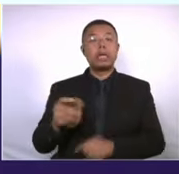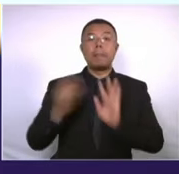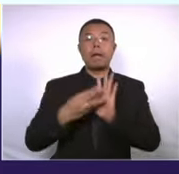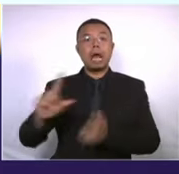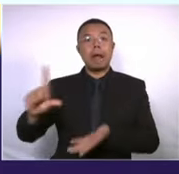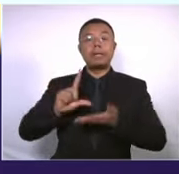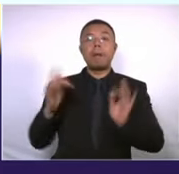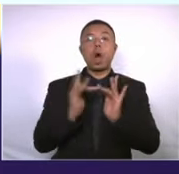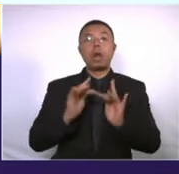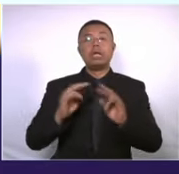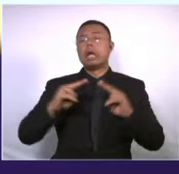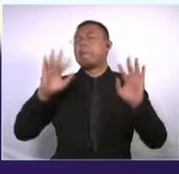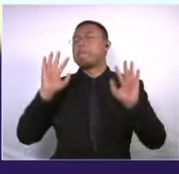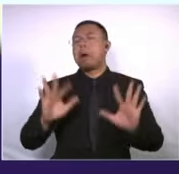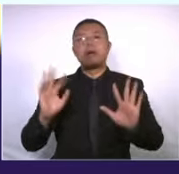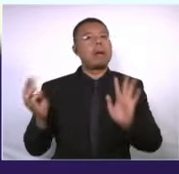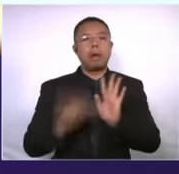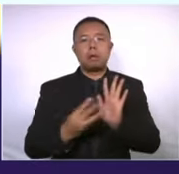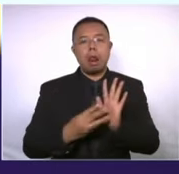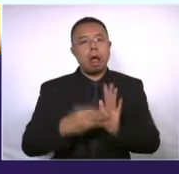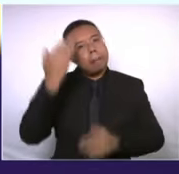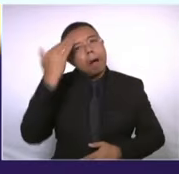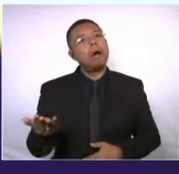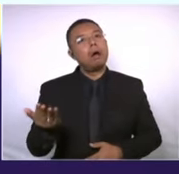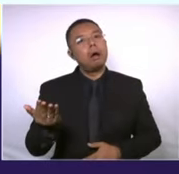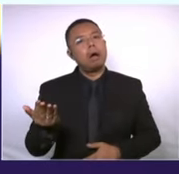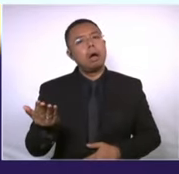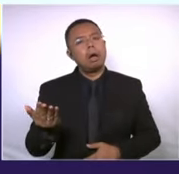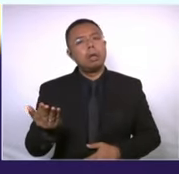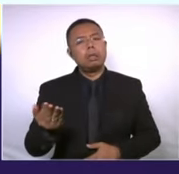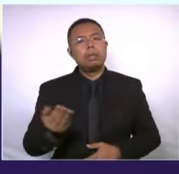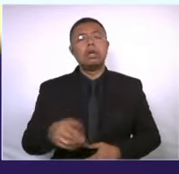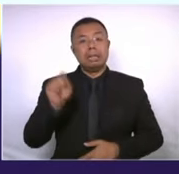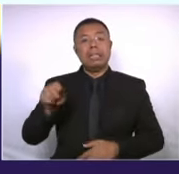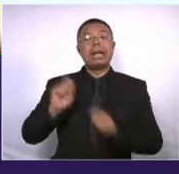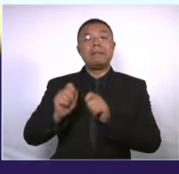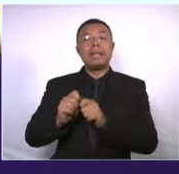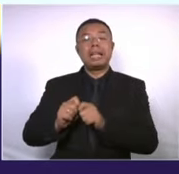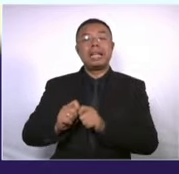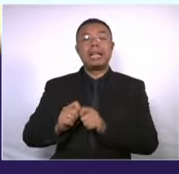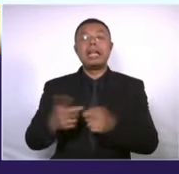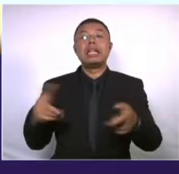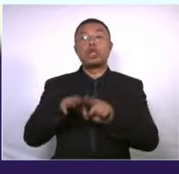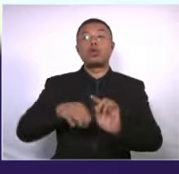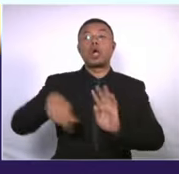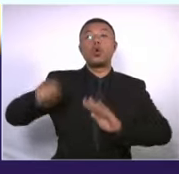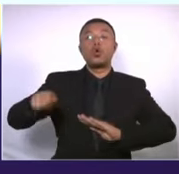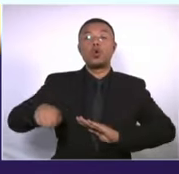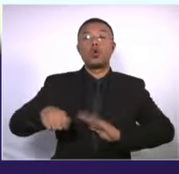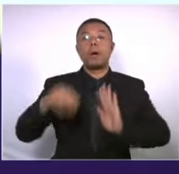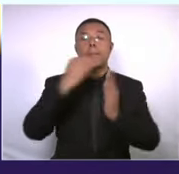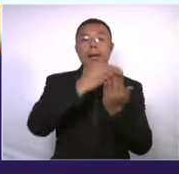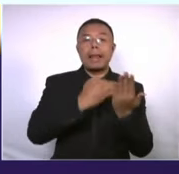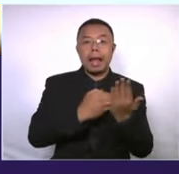sungguh sangat problematik Kenapa karena dia dibuat secara hukum perdata melalui